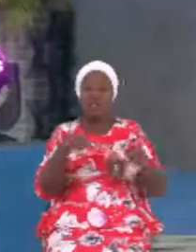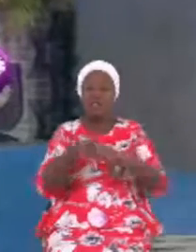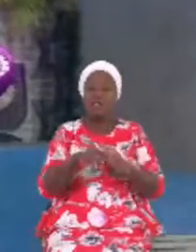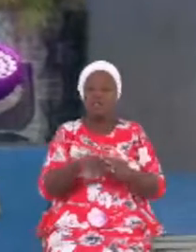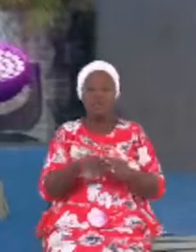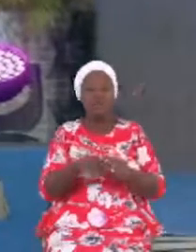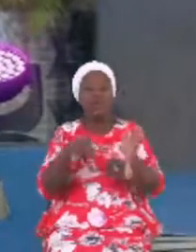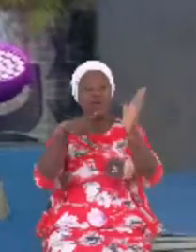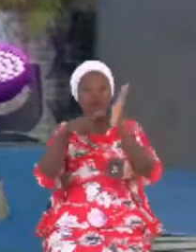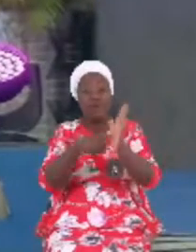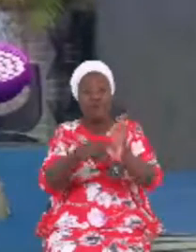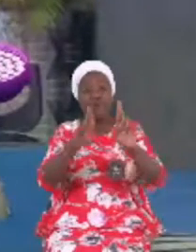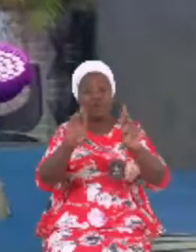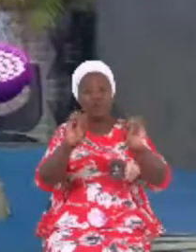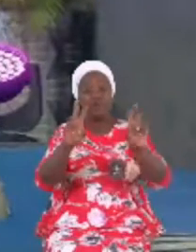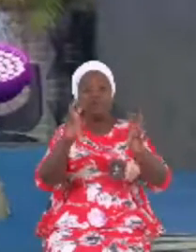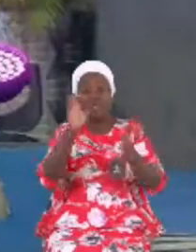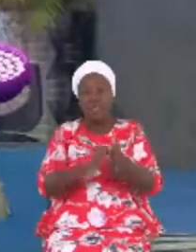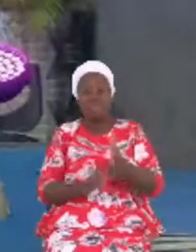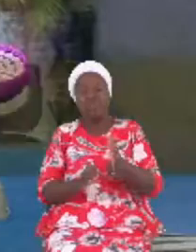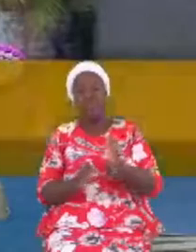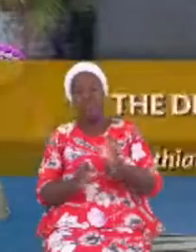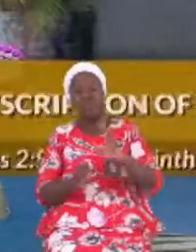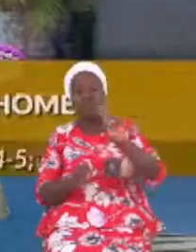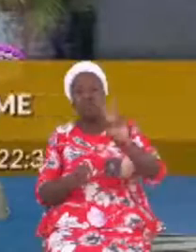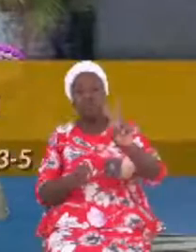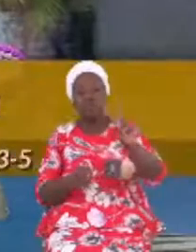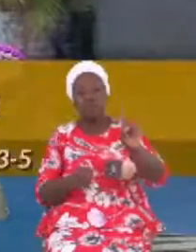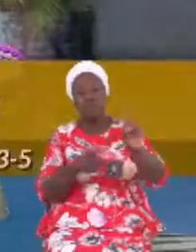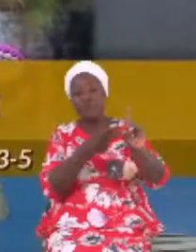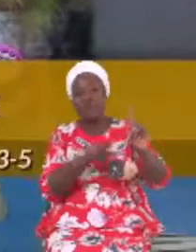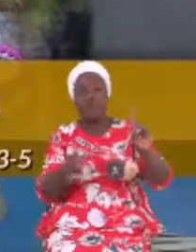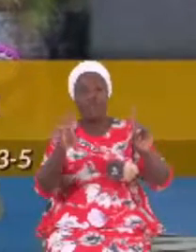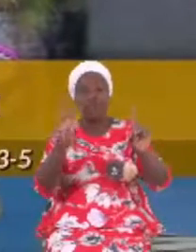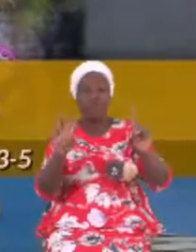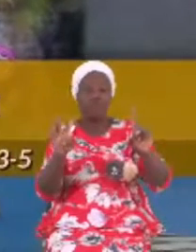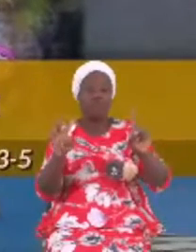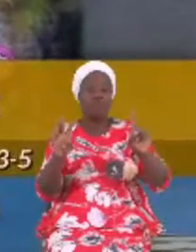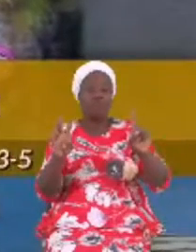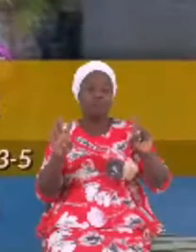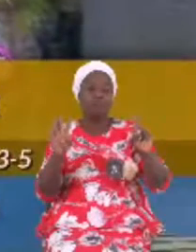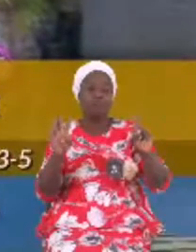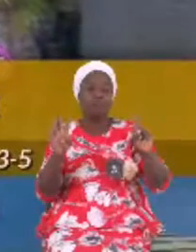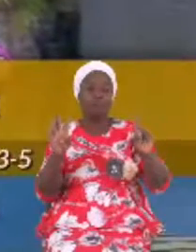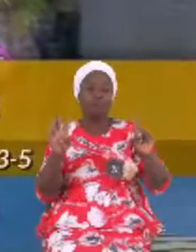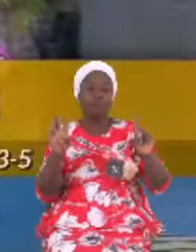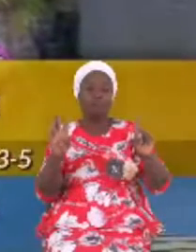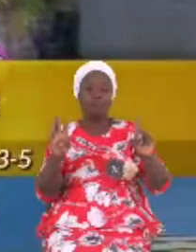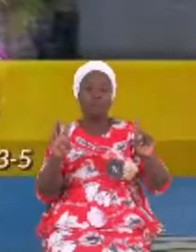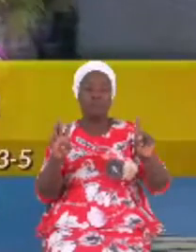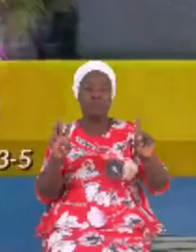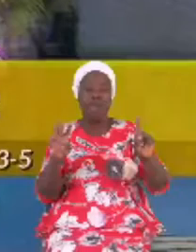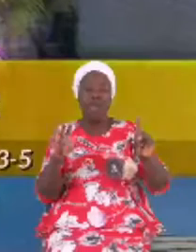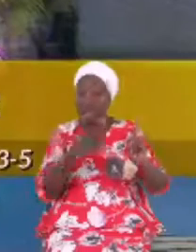Apocalypse chapitre 21, verset 4. Apocalypse 21, verset 4. On